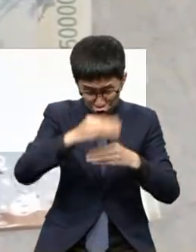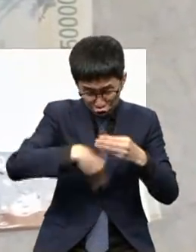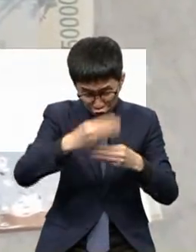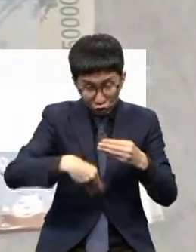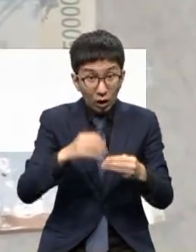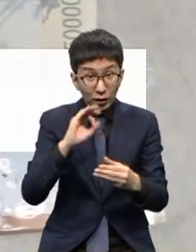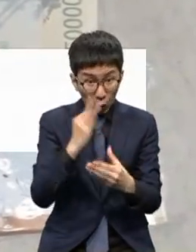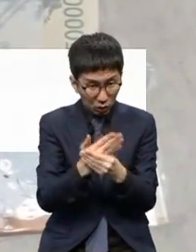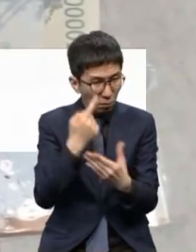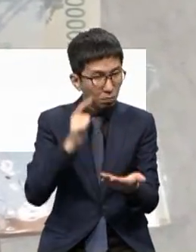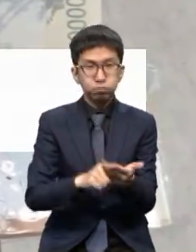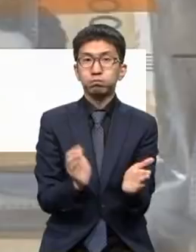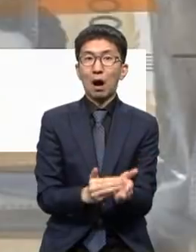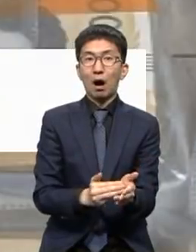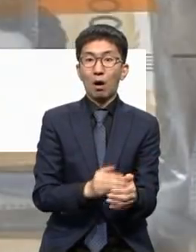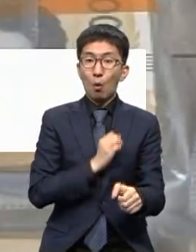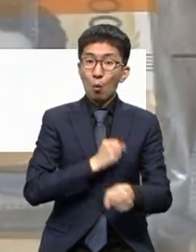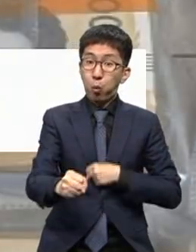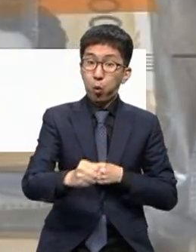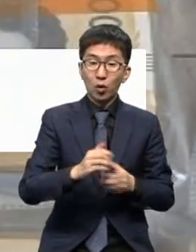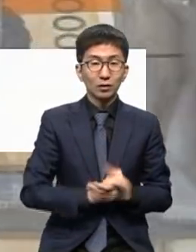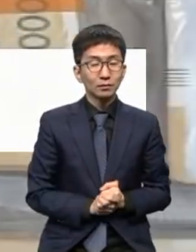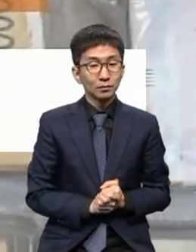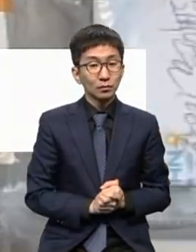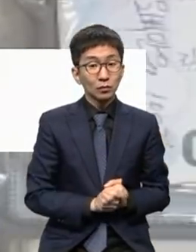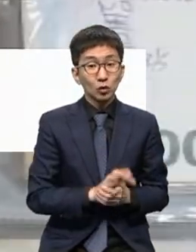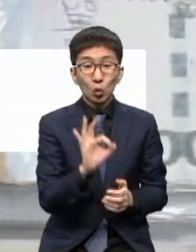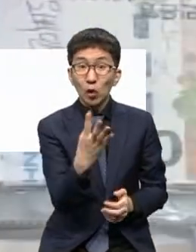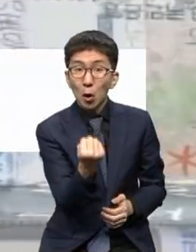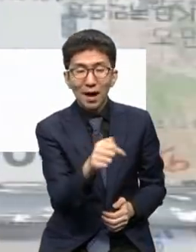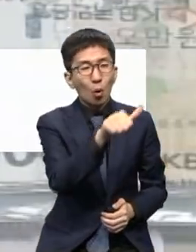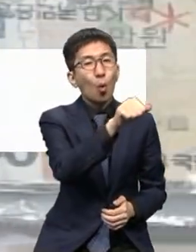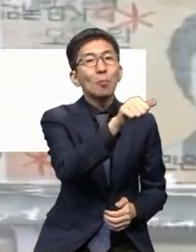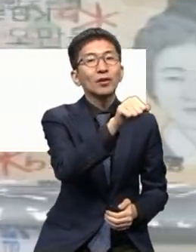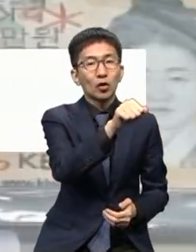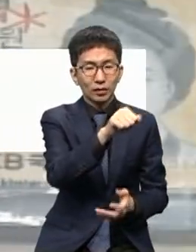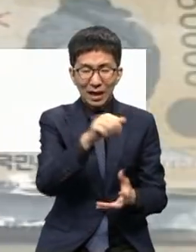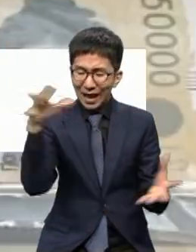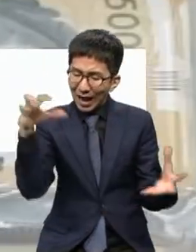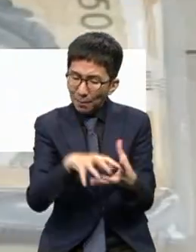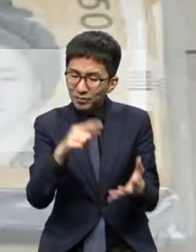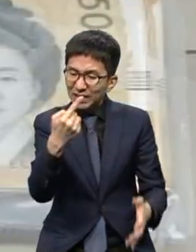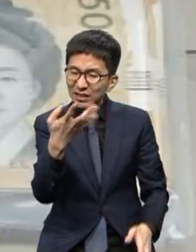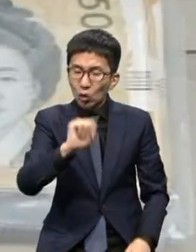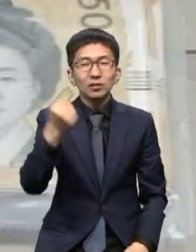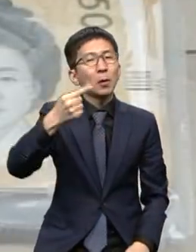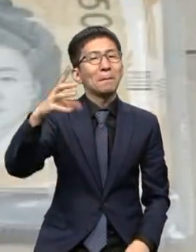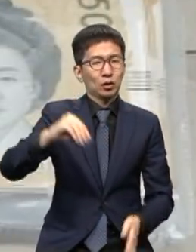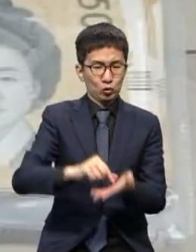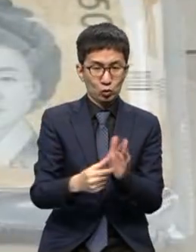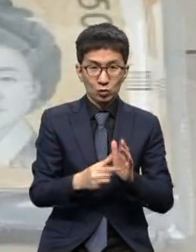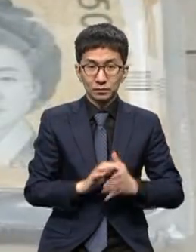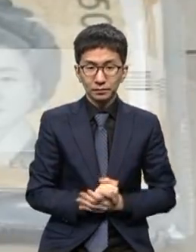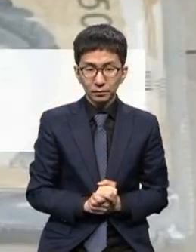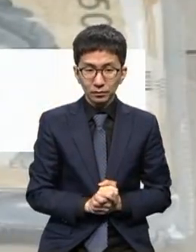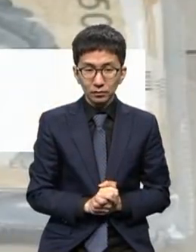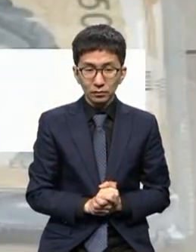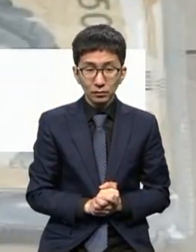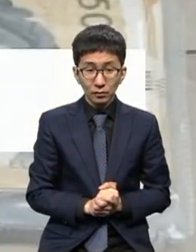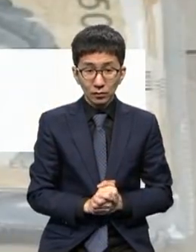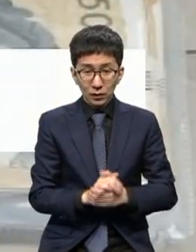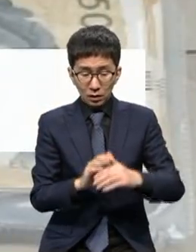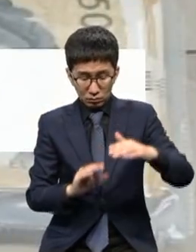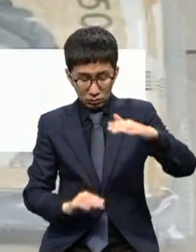발견했기 때문입니다 파견된 현금은 5만원으로 어차 금하지 1억 1000만원 이하 됐습니다 해볼 거